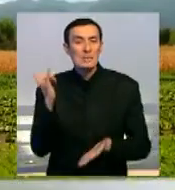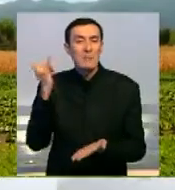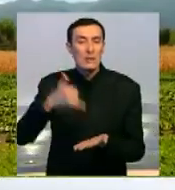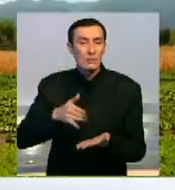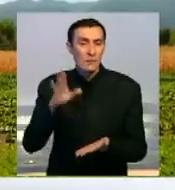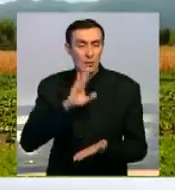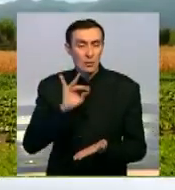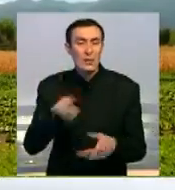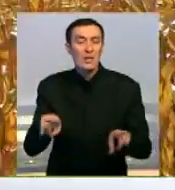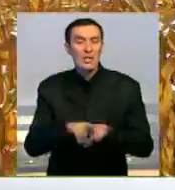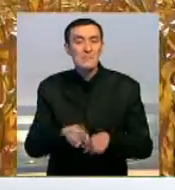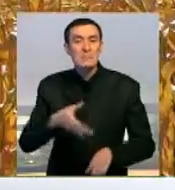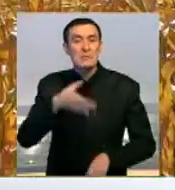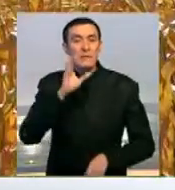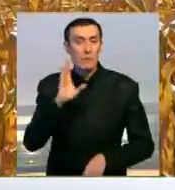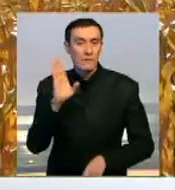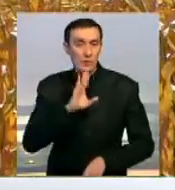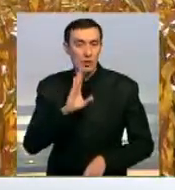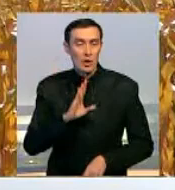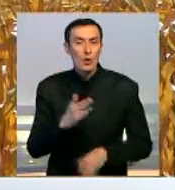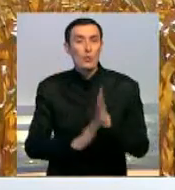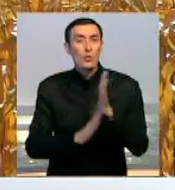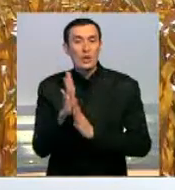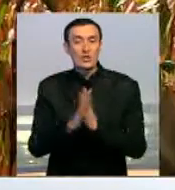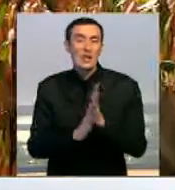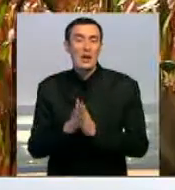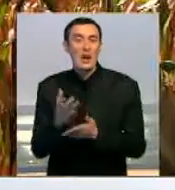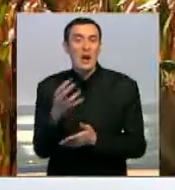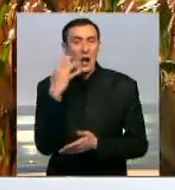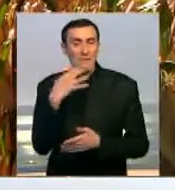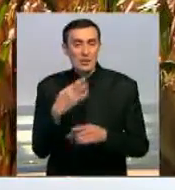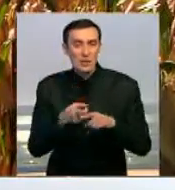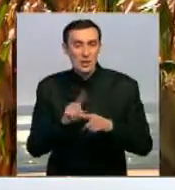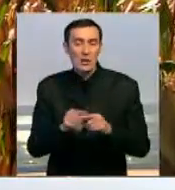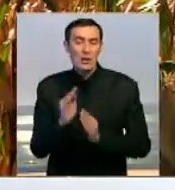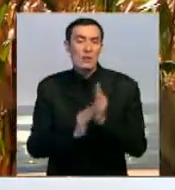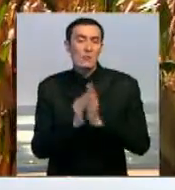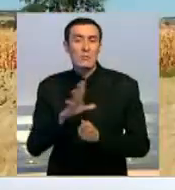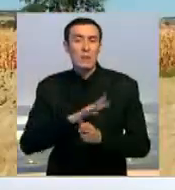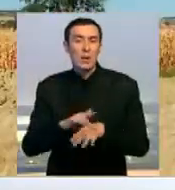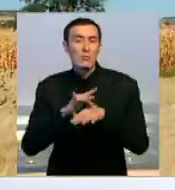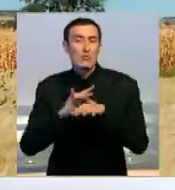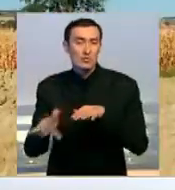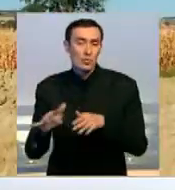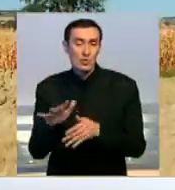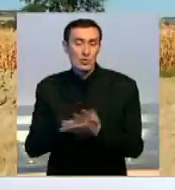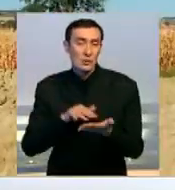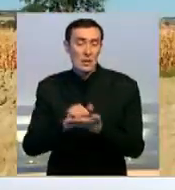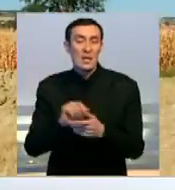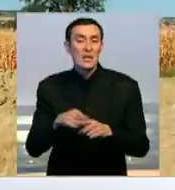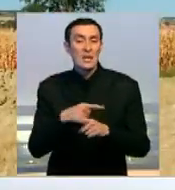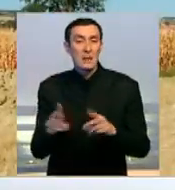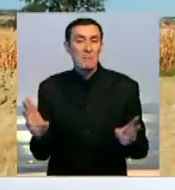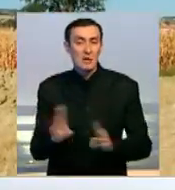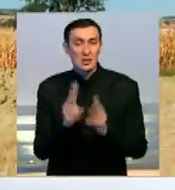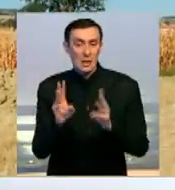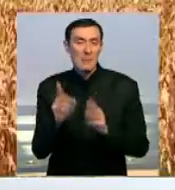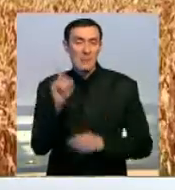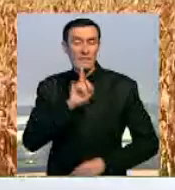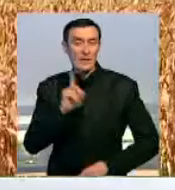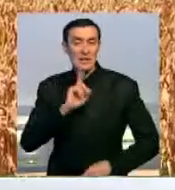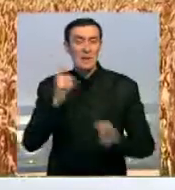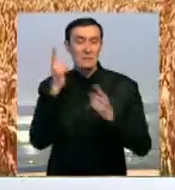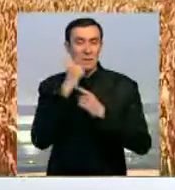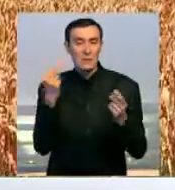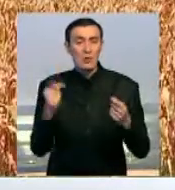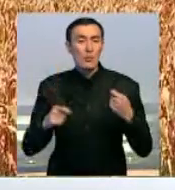поливной, но и с питьевой водой. Часть урожая, злаков, овощей и фруктов была уничтожена засухой или пожарами. По предварительным